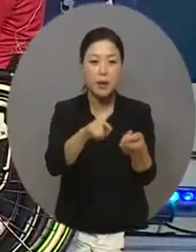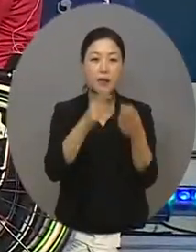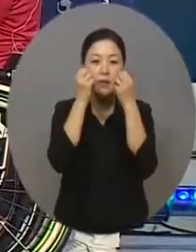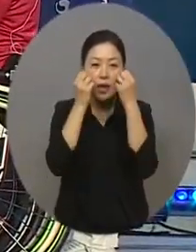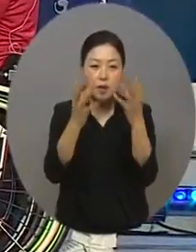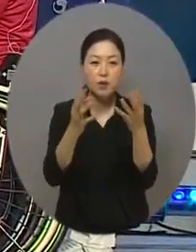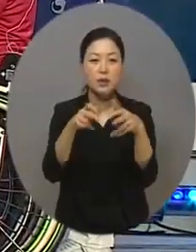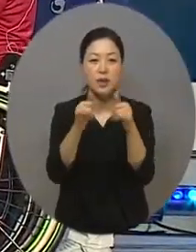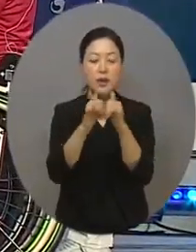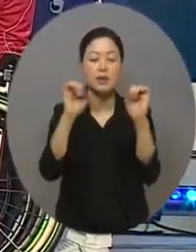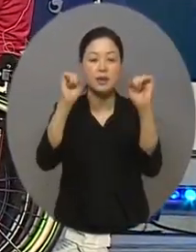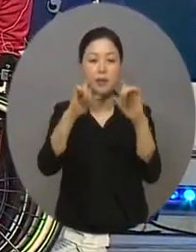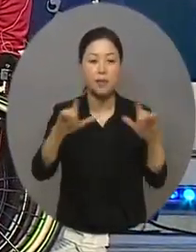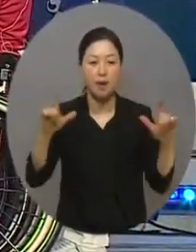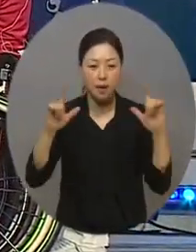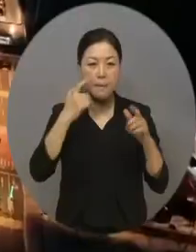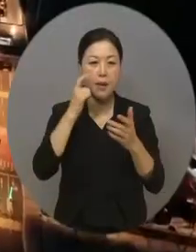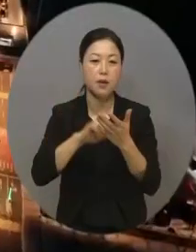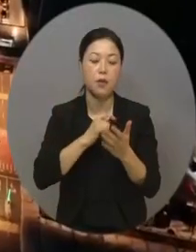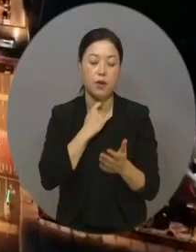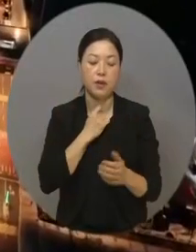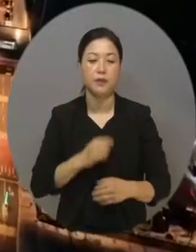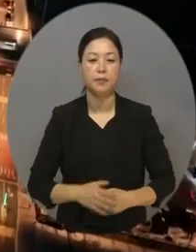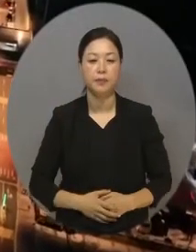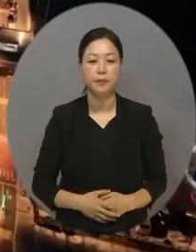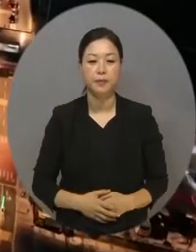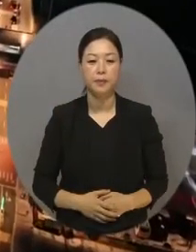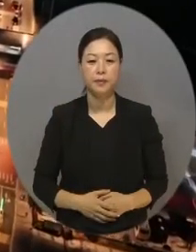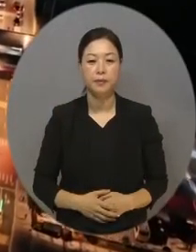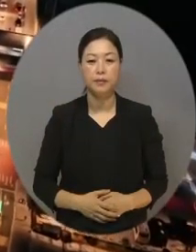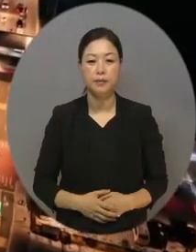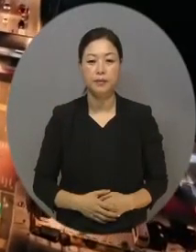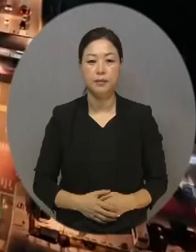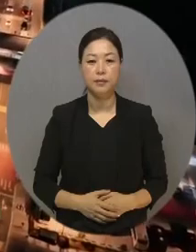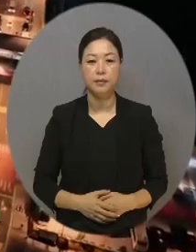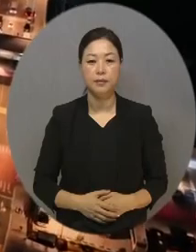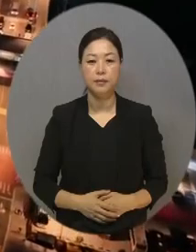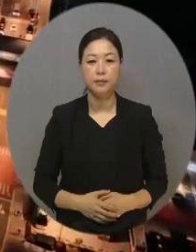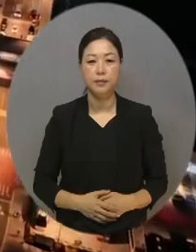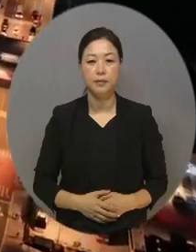새로운 전환점이 되길 바라봅니다. 복지TV 뉴스 박순용입니다.